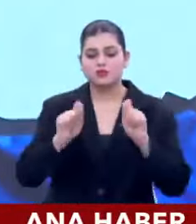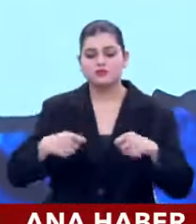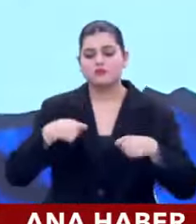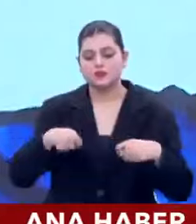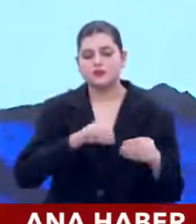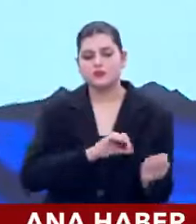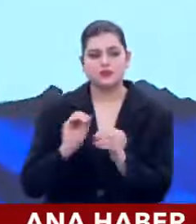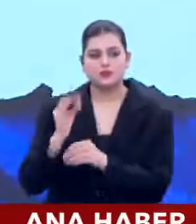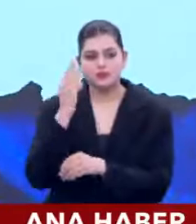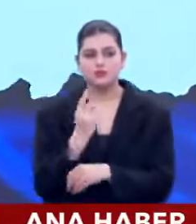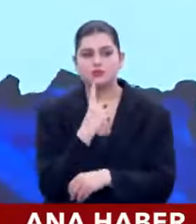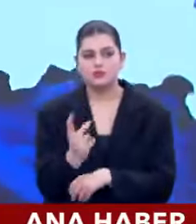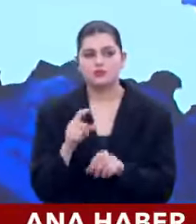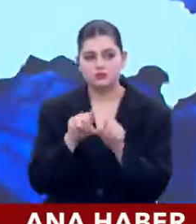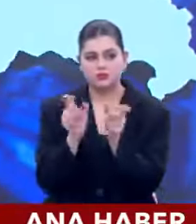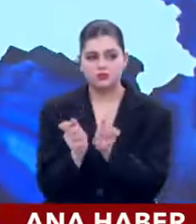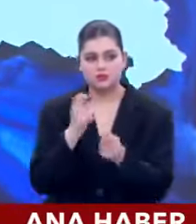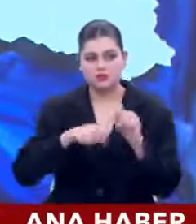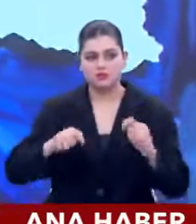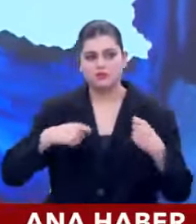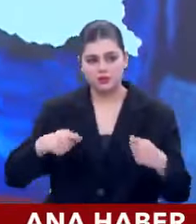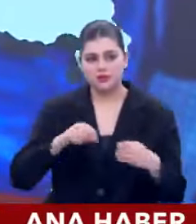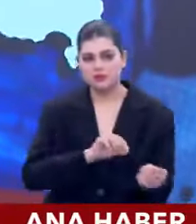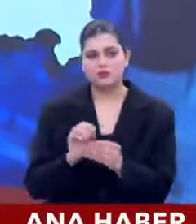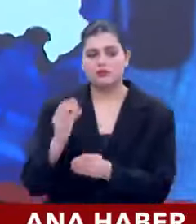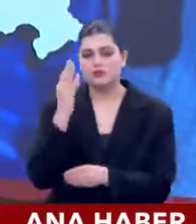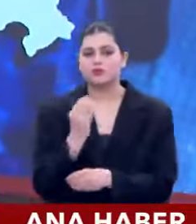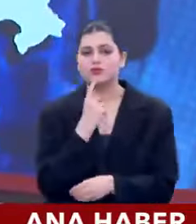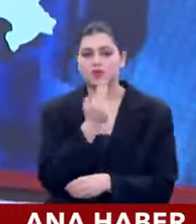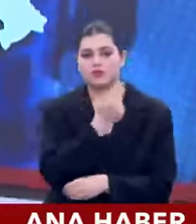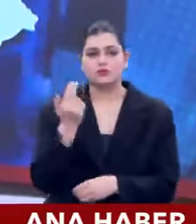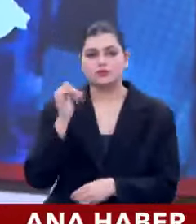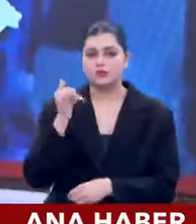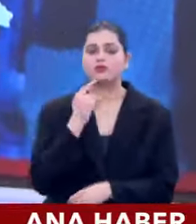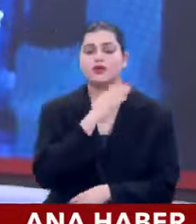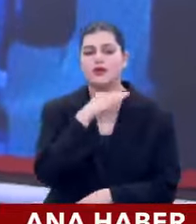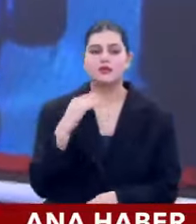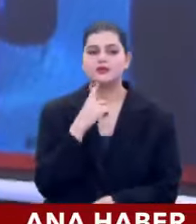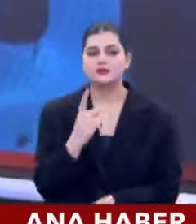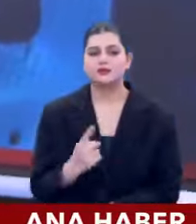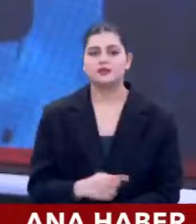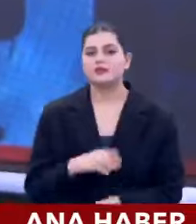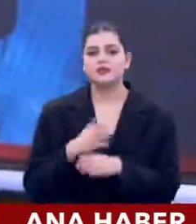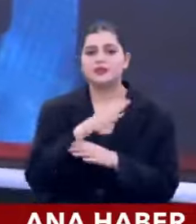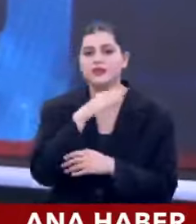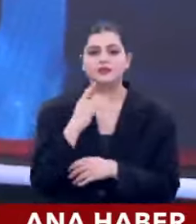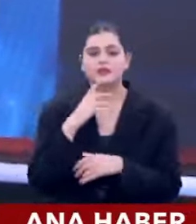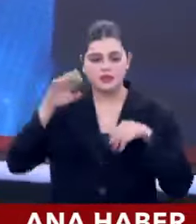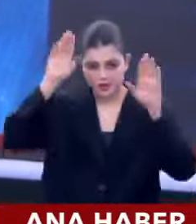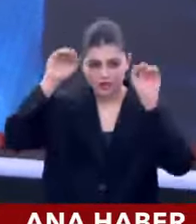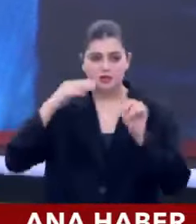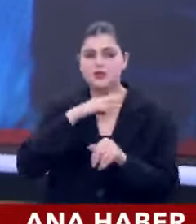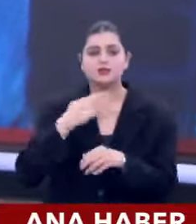piyasaya sürecekler demiş sucuk yapıp piyasaya sürecekler 700 kilo et ne eti Eşek